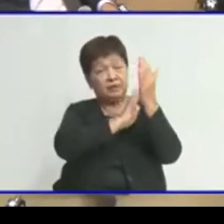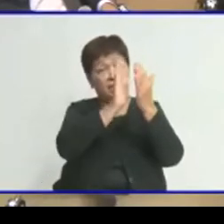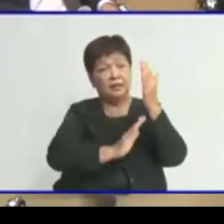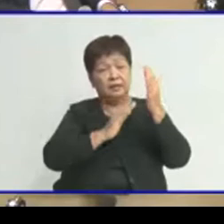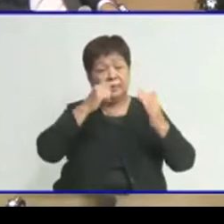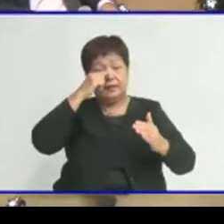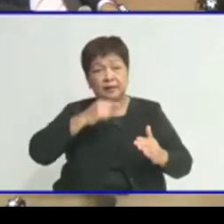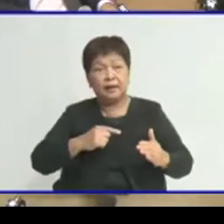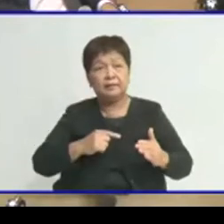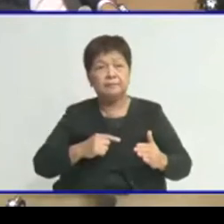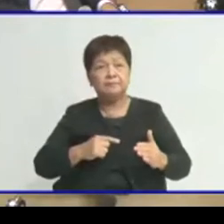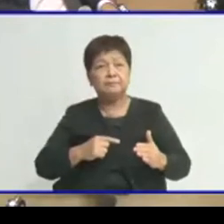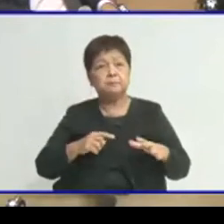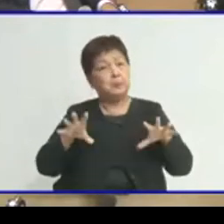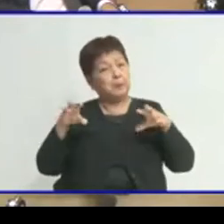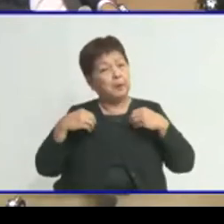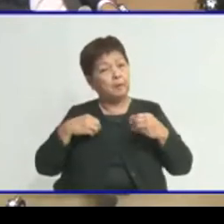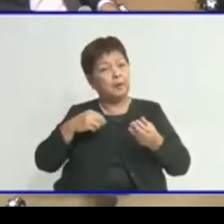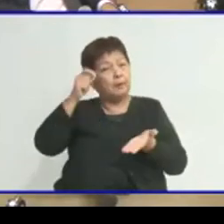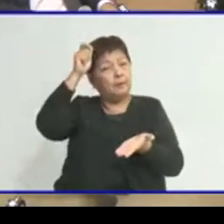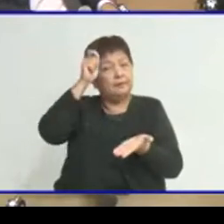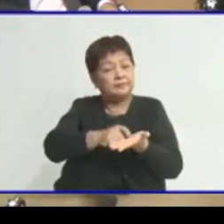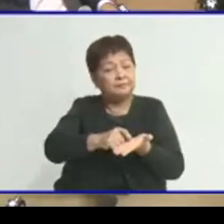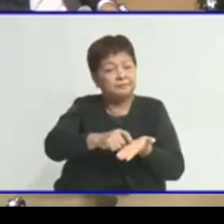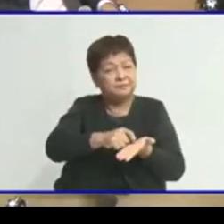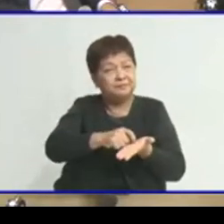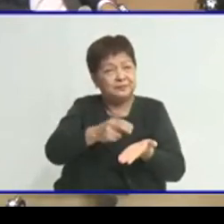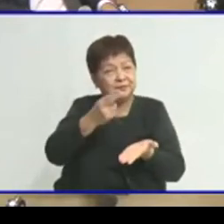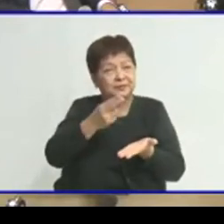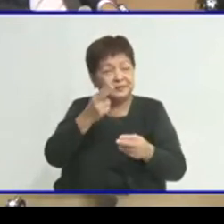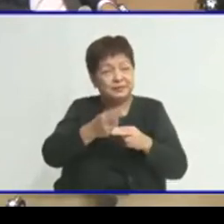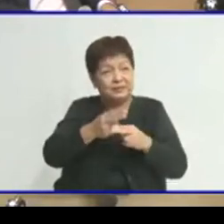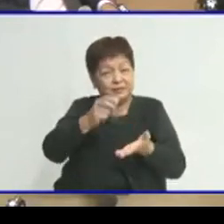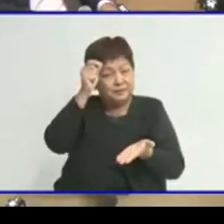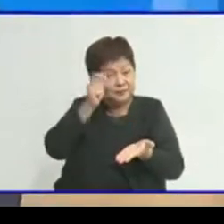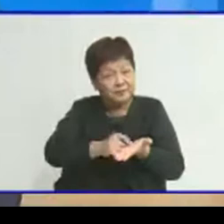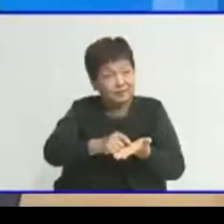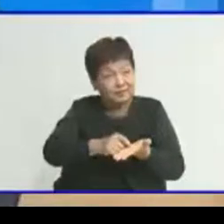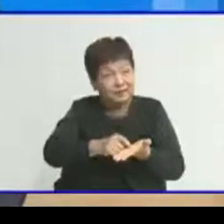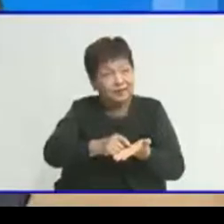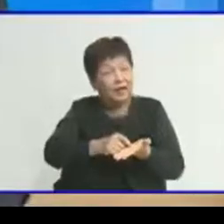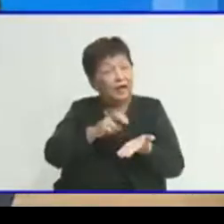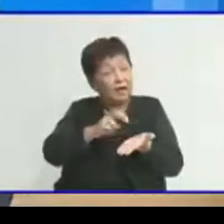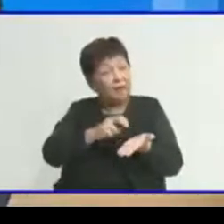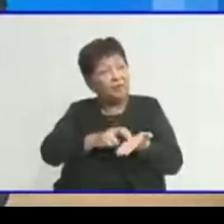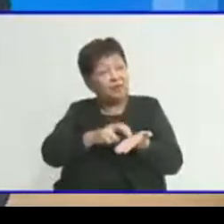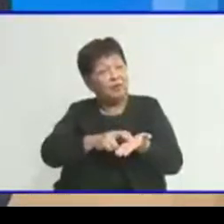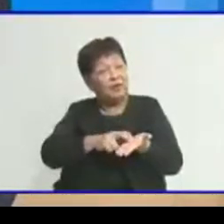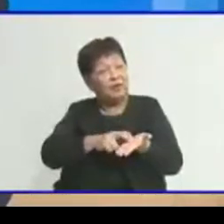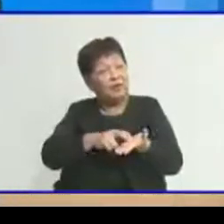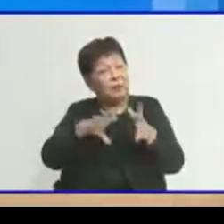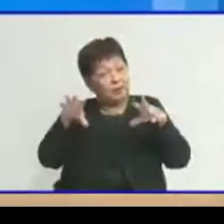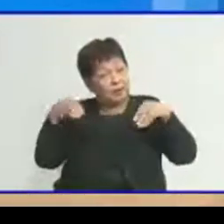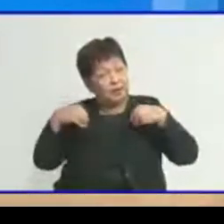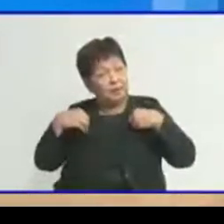ทยหรือไม ่ I would like to continue asking you will Thailand ratify the refugee convention there have been a lot of discussion